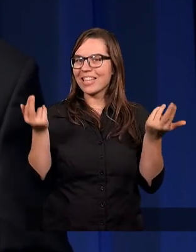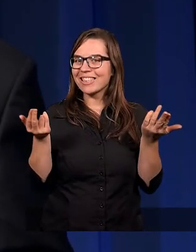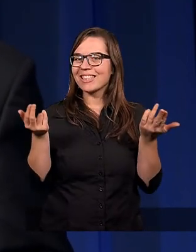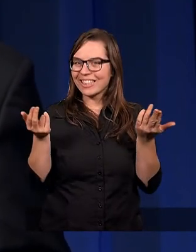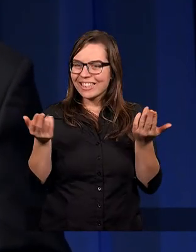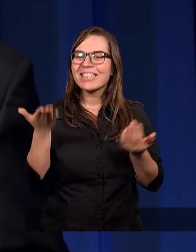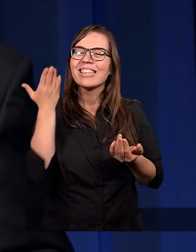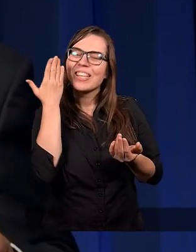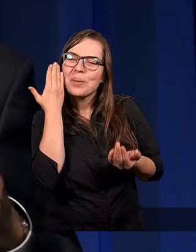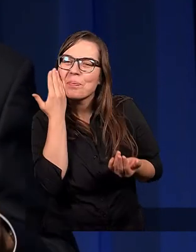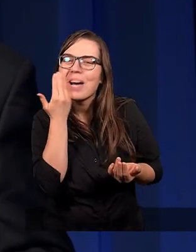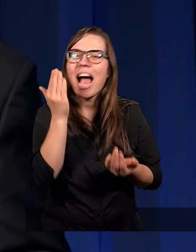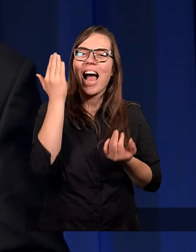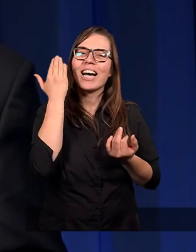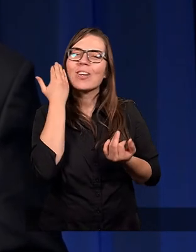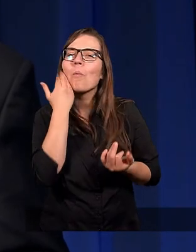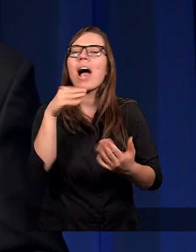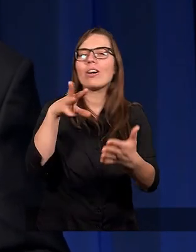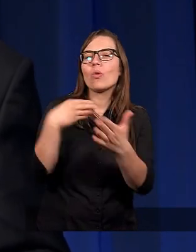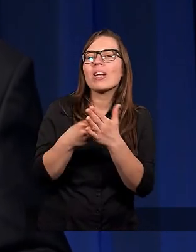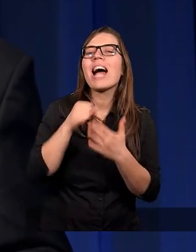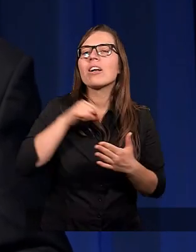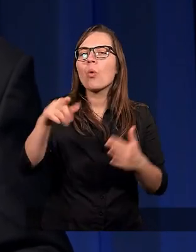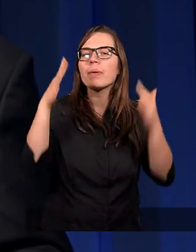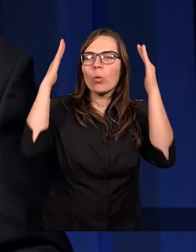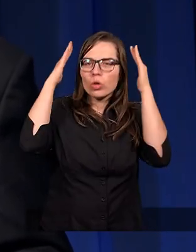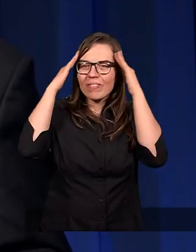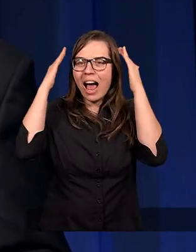Bardzo sobie cenię tę świadomość.